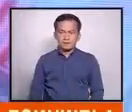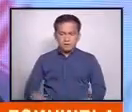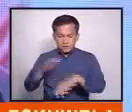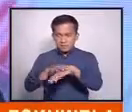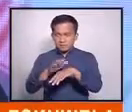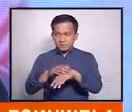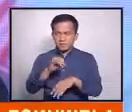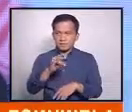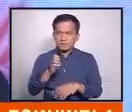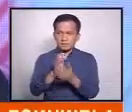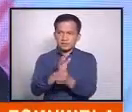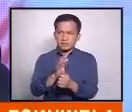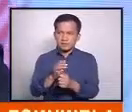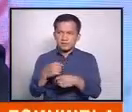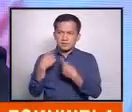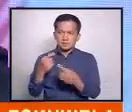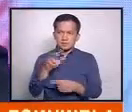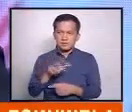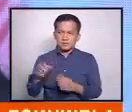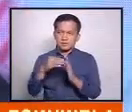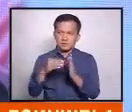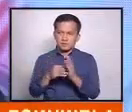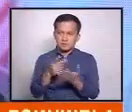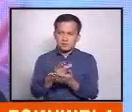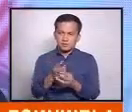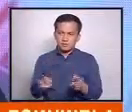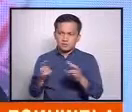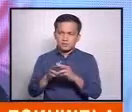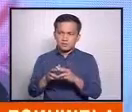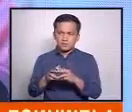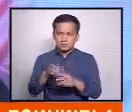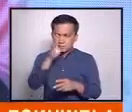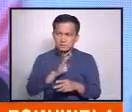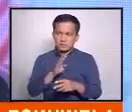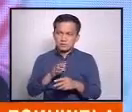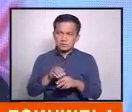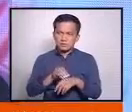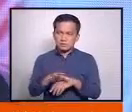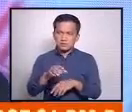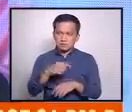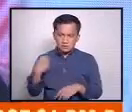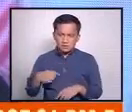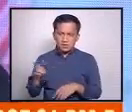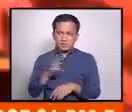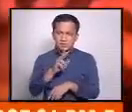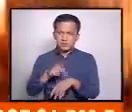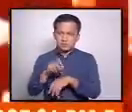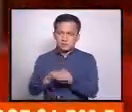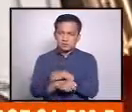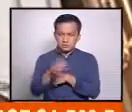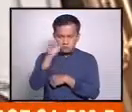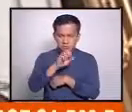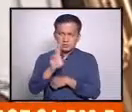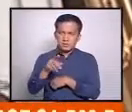Nagbabala ang ilang maritime experts sa hanggang 33 billion pesos na halaga ng pinsalang dinudulot daw ng China sa West Philippine Sea. Sa